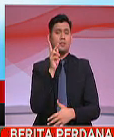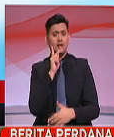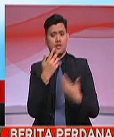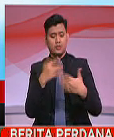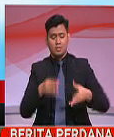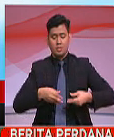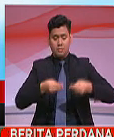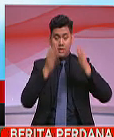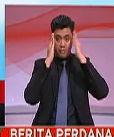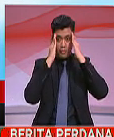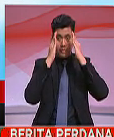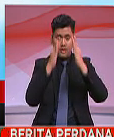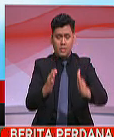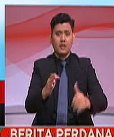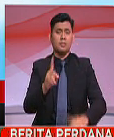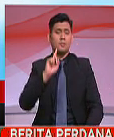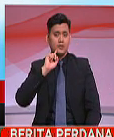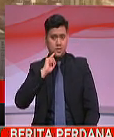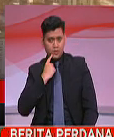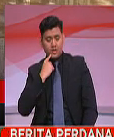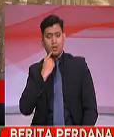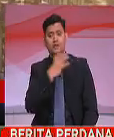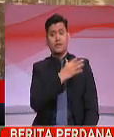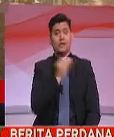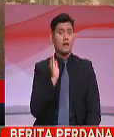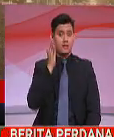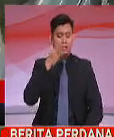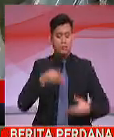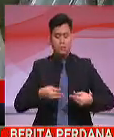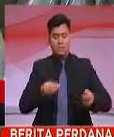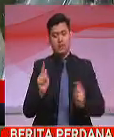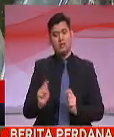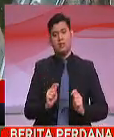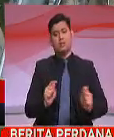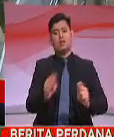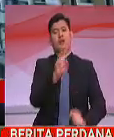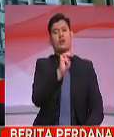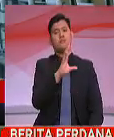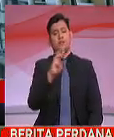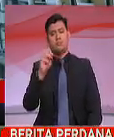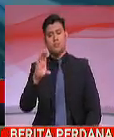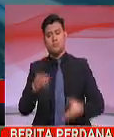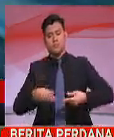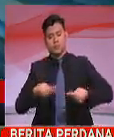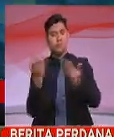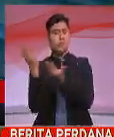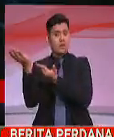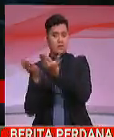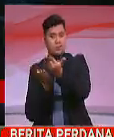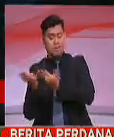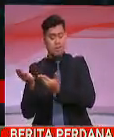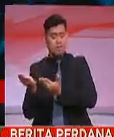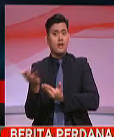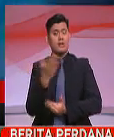telah diberi perhatian serius dan disusui dengan tindakan oleh mcmc penyedia primatan juga telah di arah menaik taraf